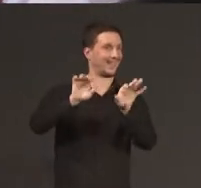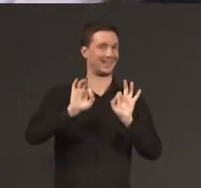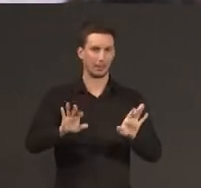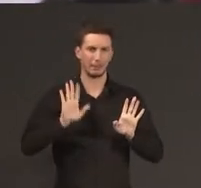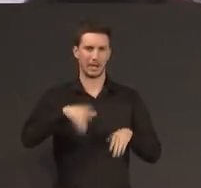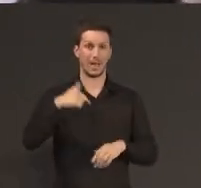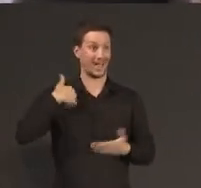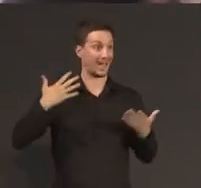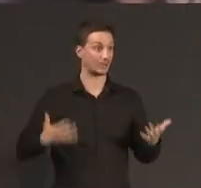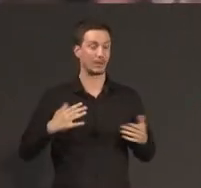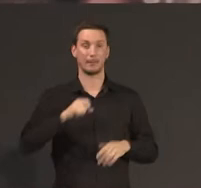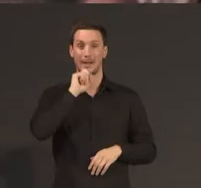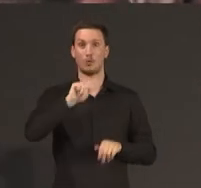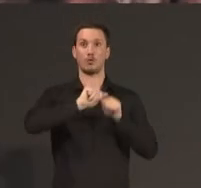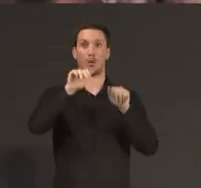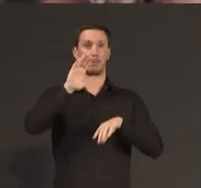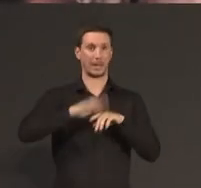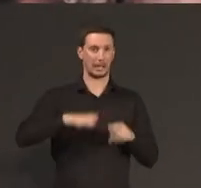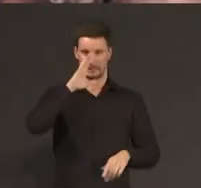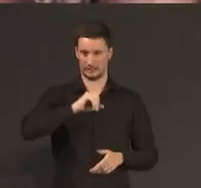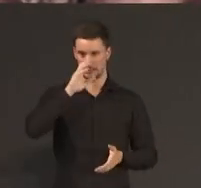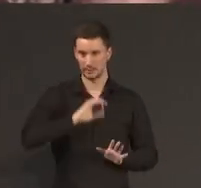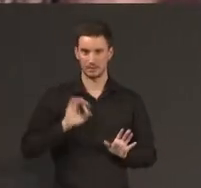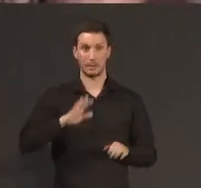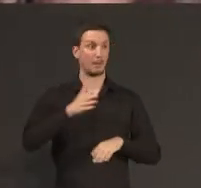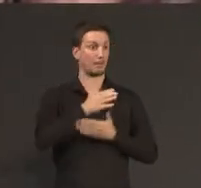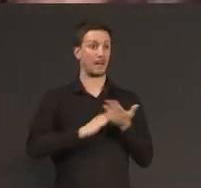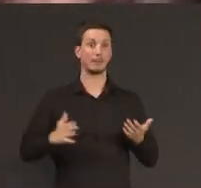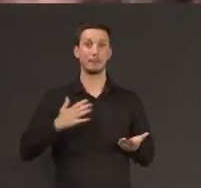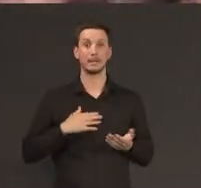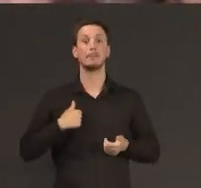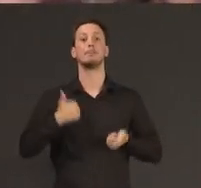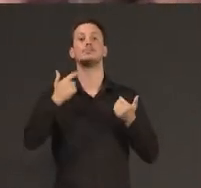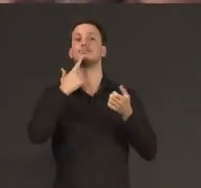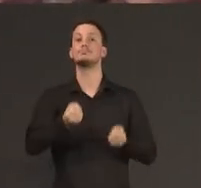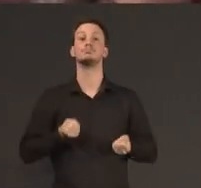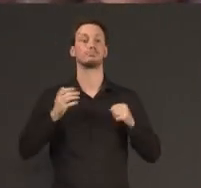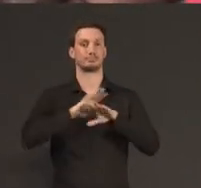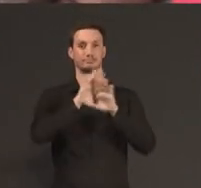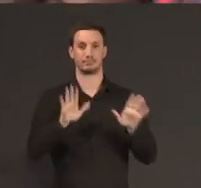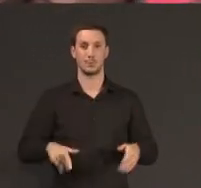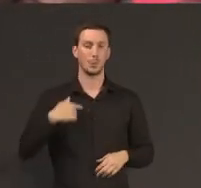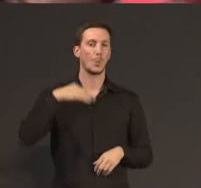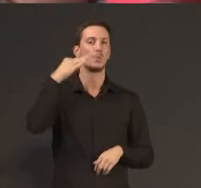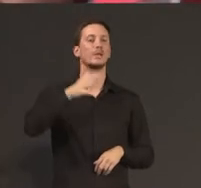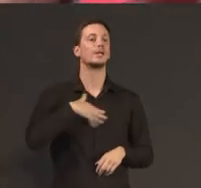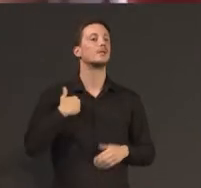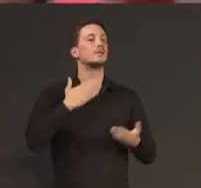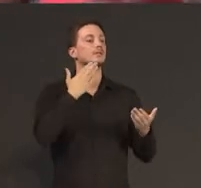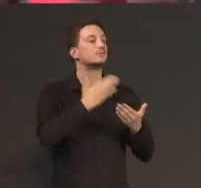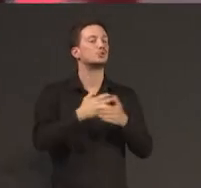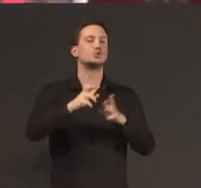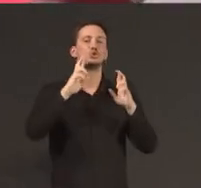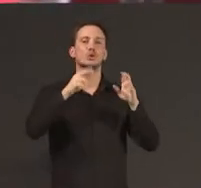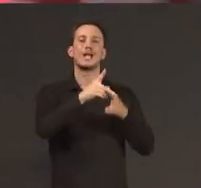que estem en el millor moment i lloc per fer-ho. Així que, per part meva, poc més em queda dir. Únicament desitjar-vos molta sort en el